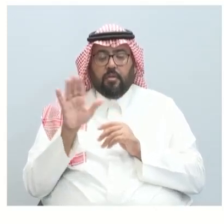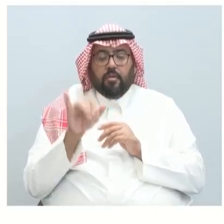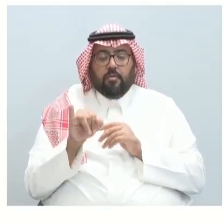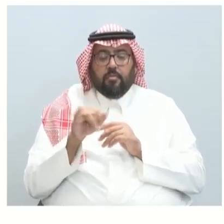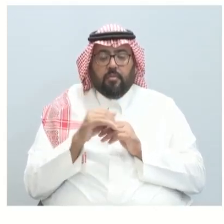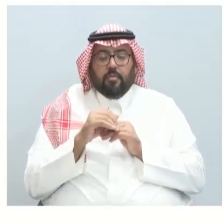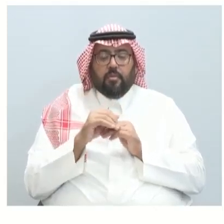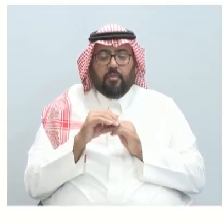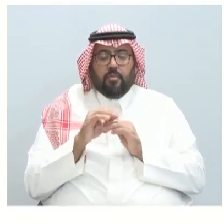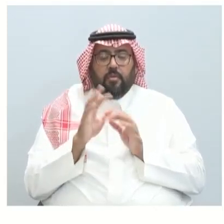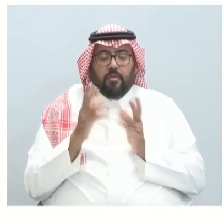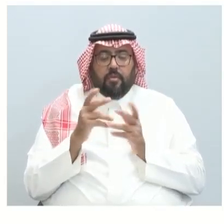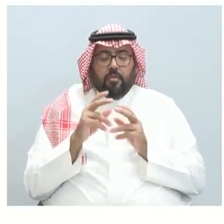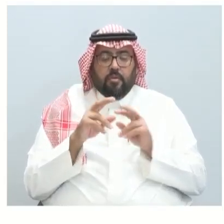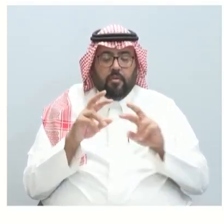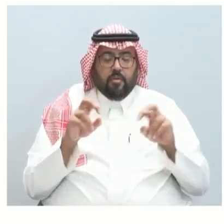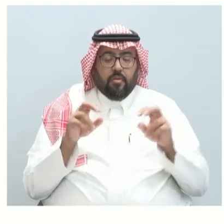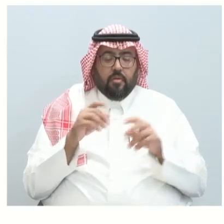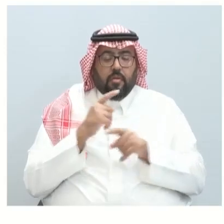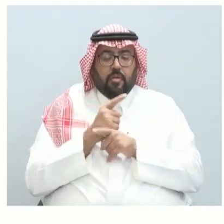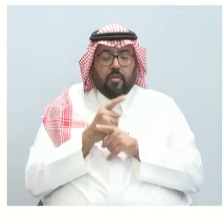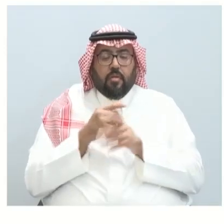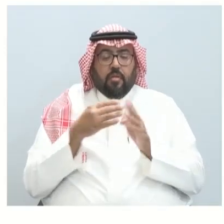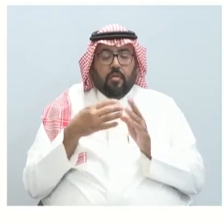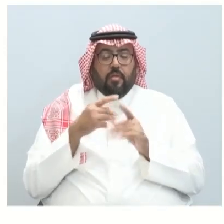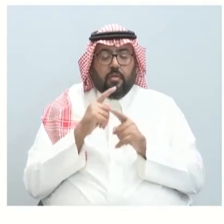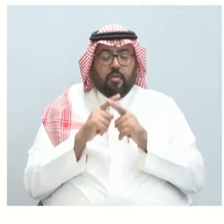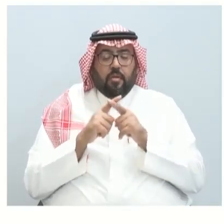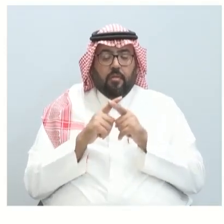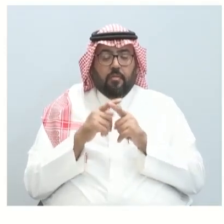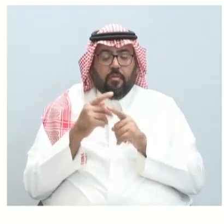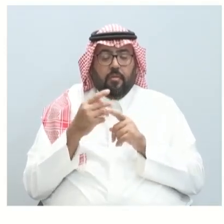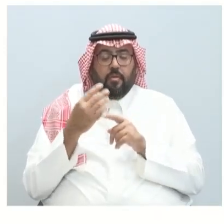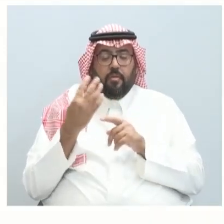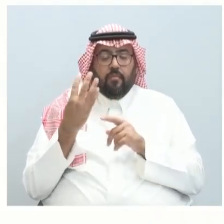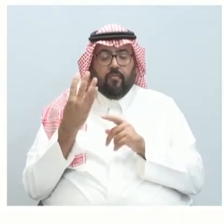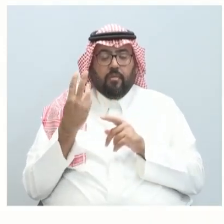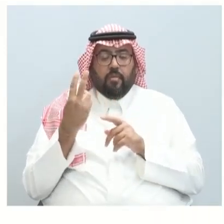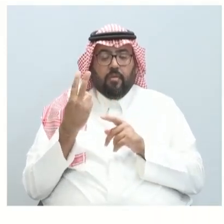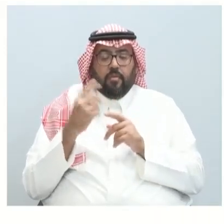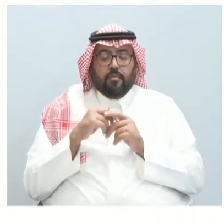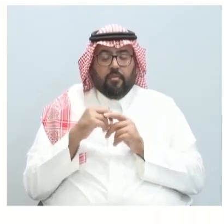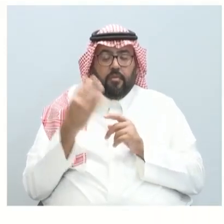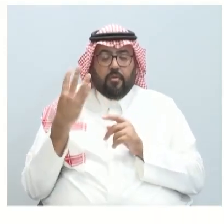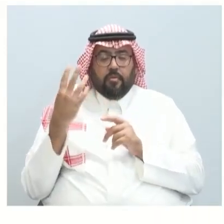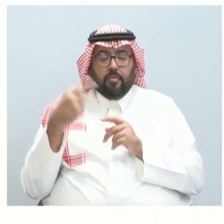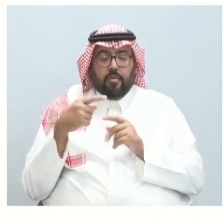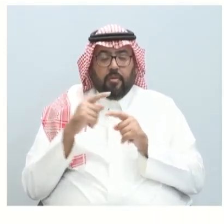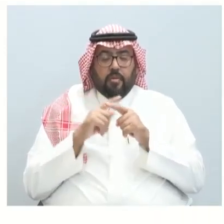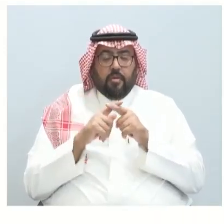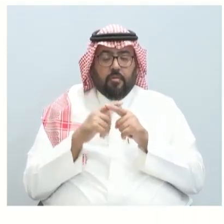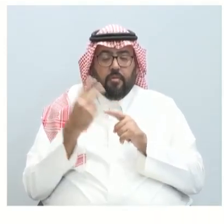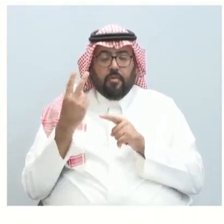اوجد القطر ابنائي بناتي اضرب نصف القطر في كم في اثنان فيكون 14 مضروبا في اثنان يساوي